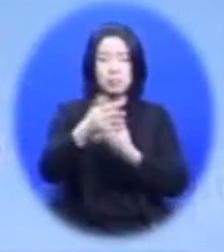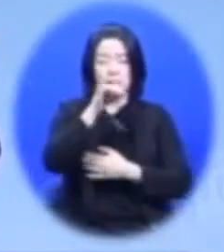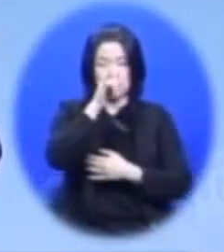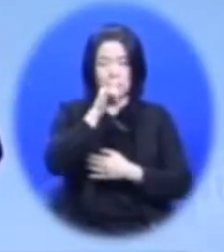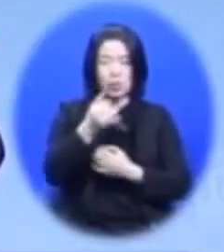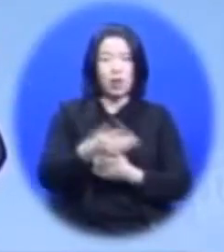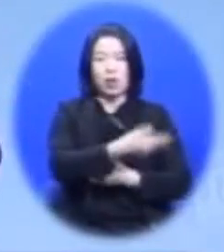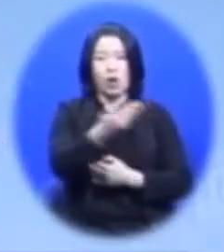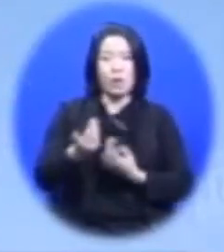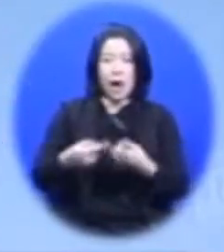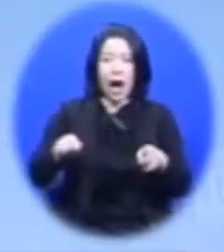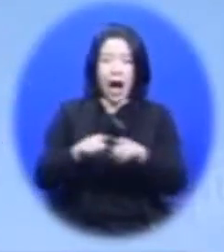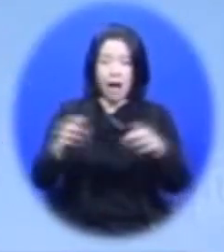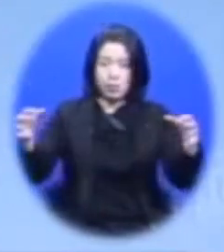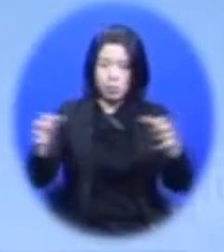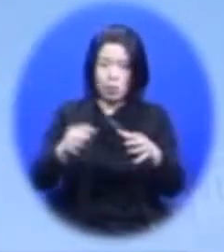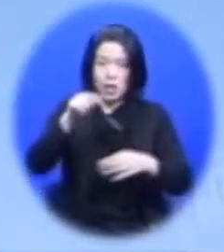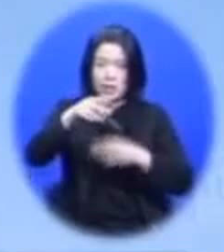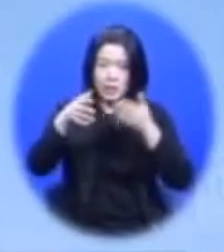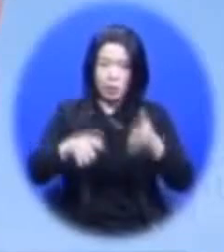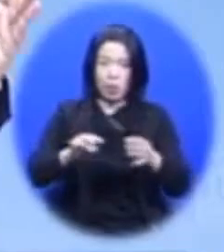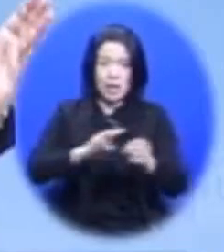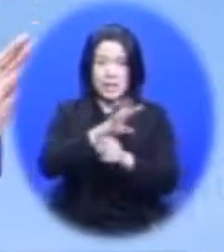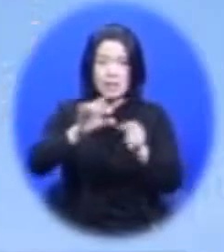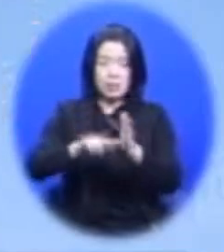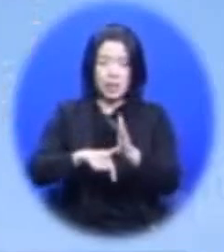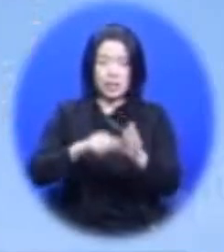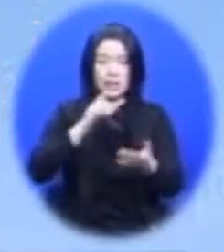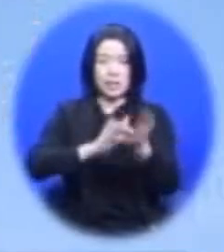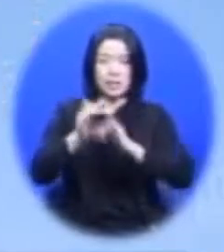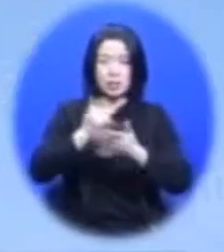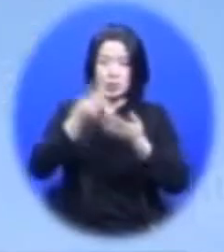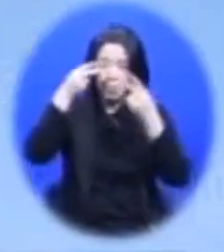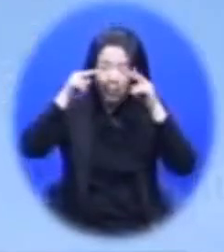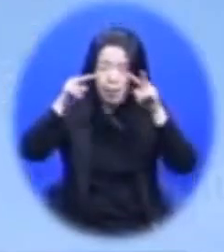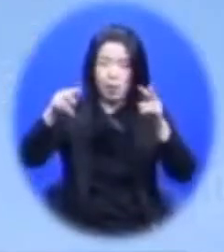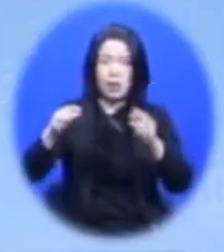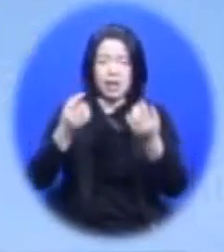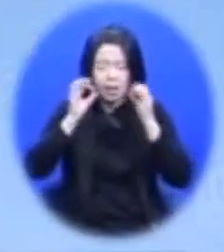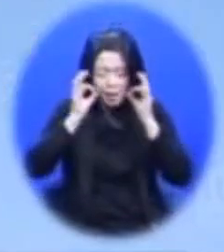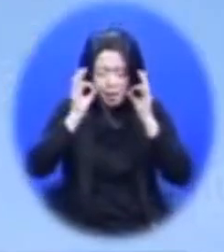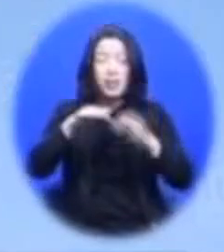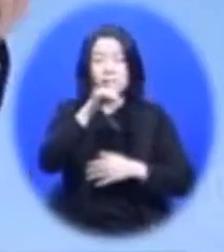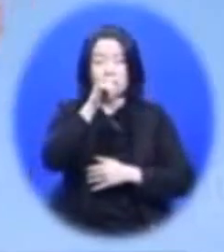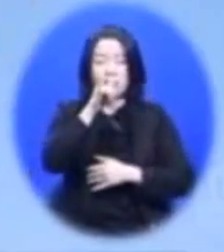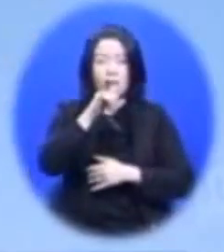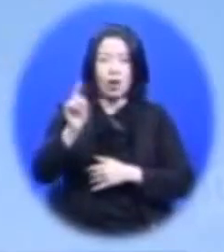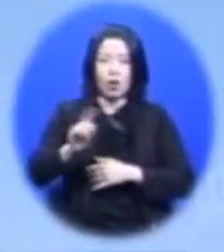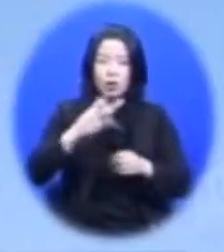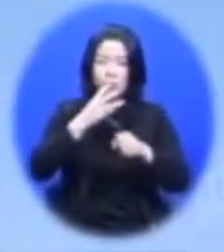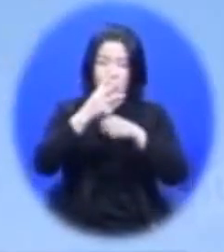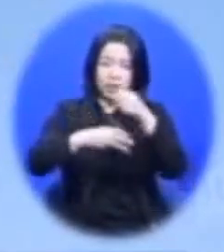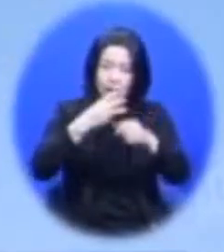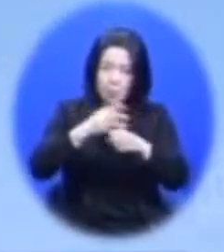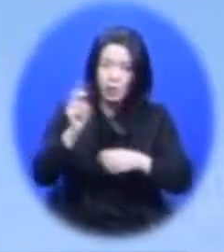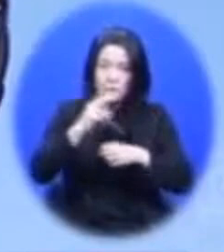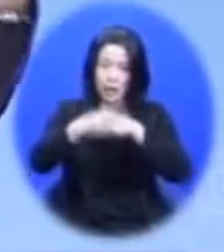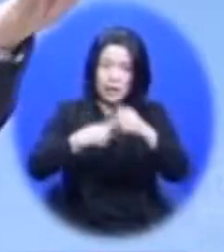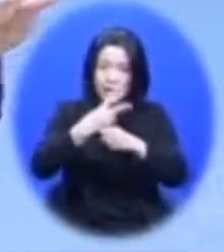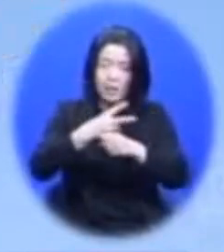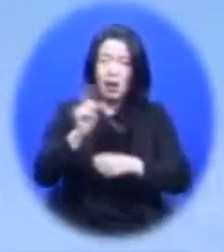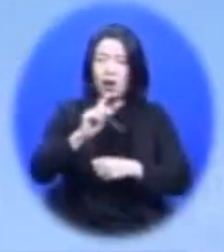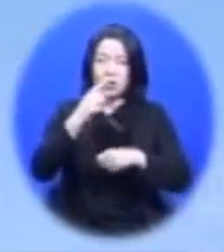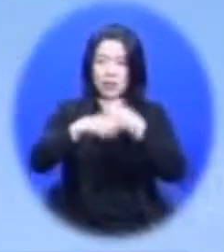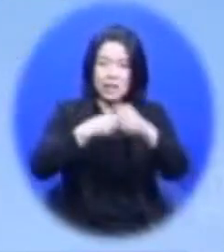모여서 우리가 그동안 24시간 예수님을 바라보려고 그렇게 애를 썼잖아요. 어떤 사람은 3년, 어떤 사람은 2년, 어떤